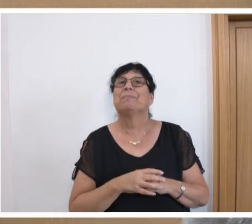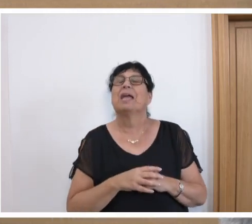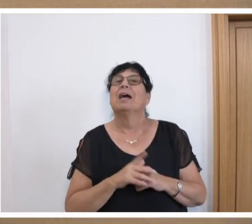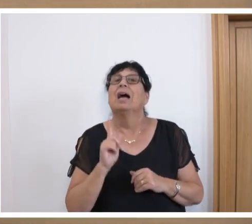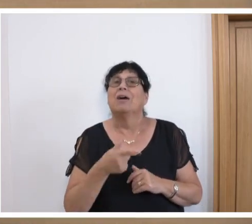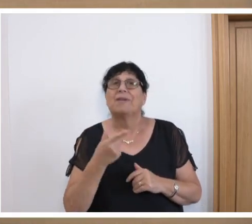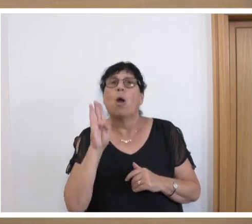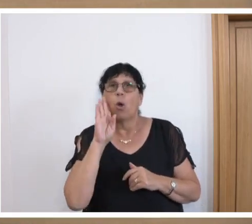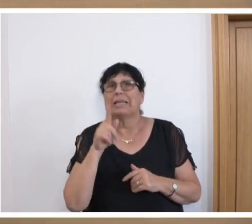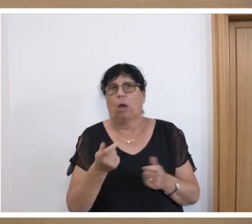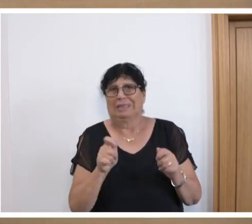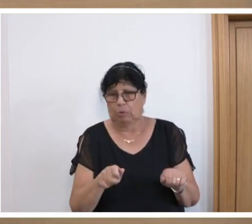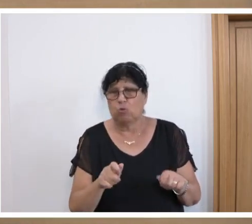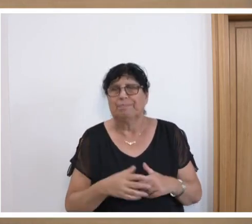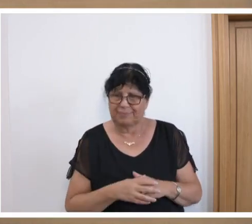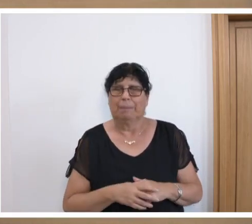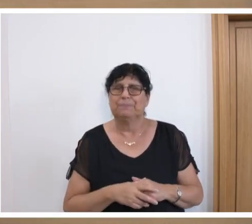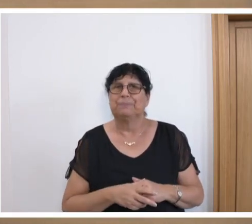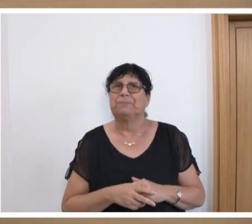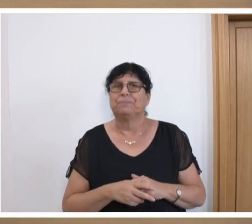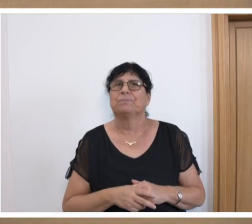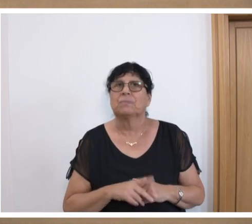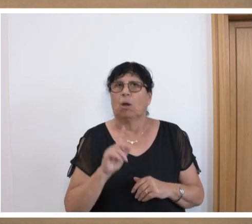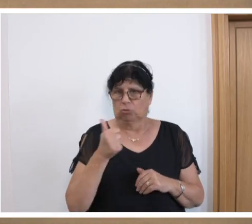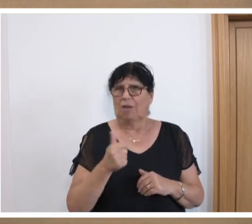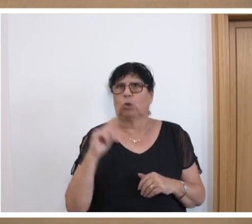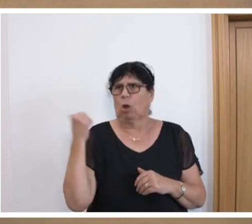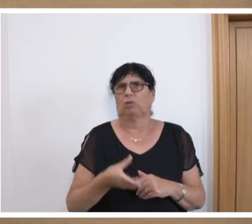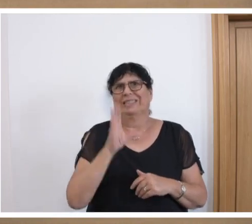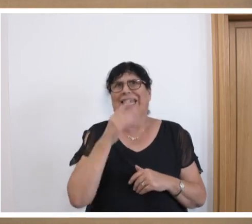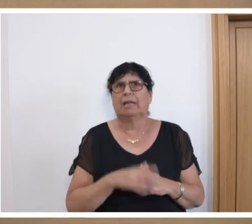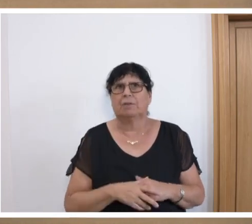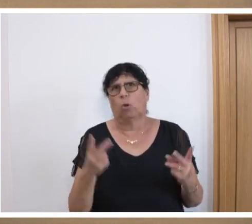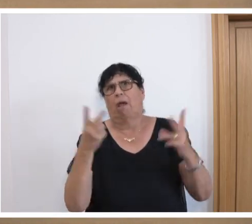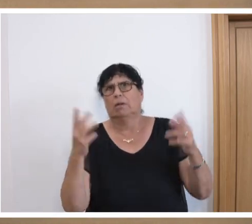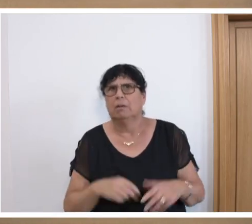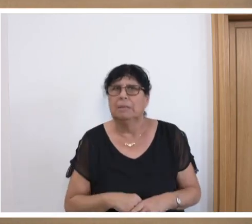auch entsprechend zu. Wir hören auch zu. Ja.